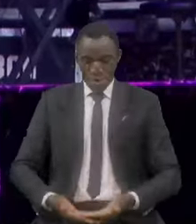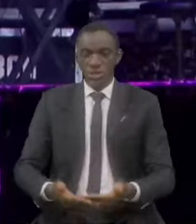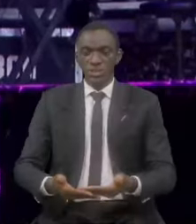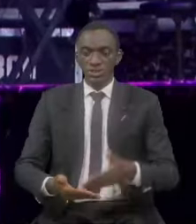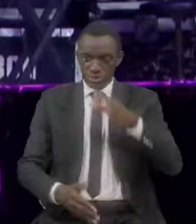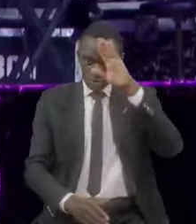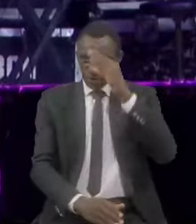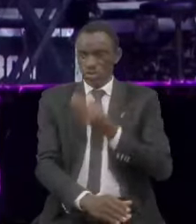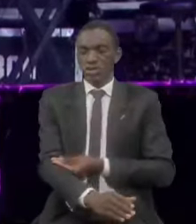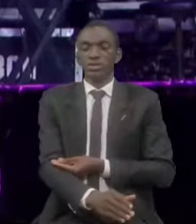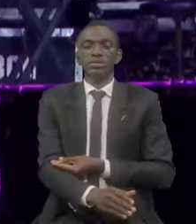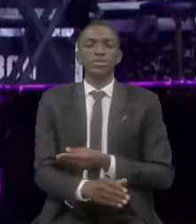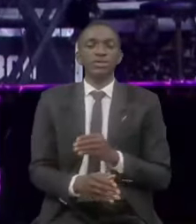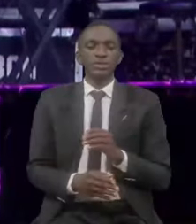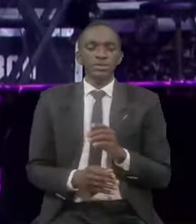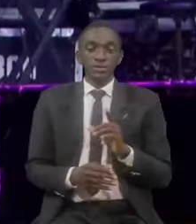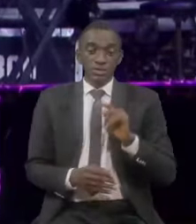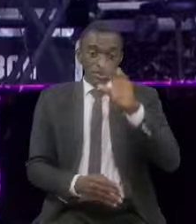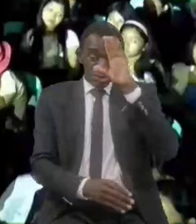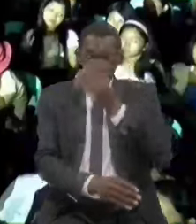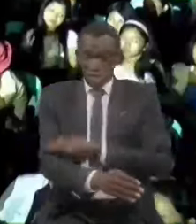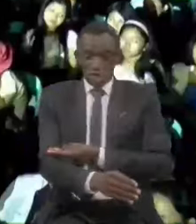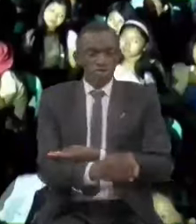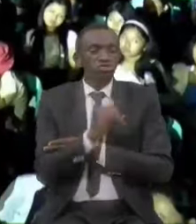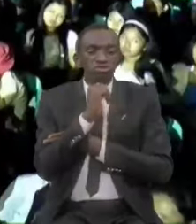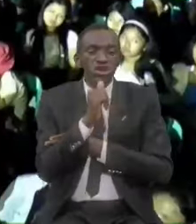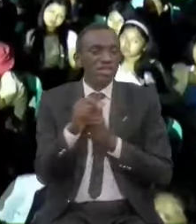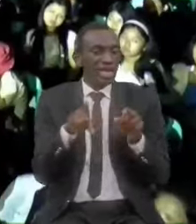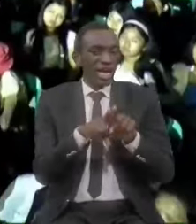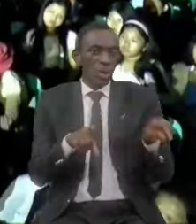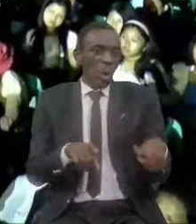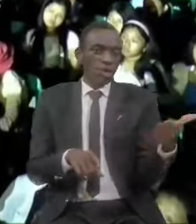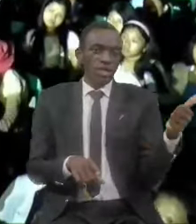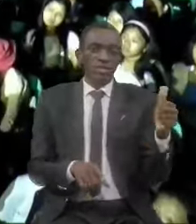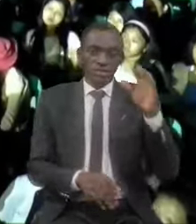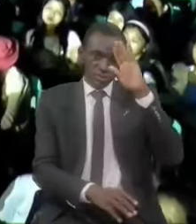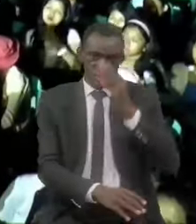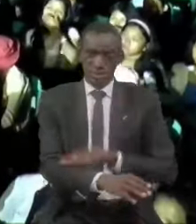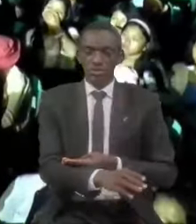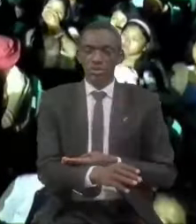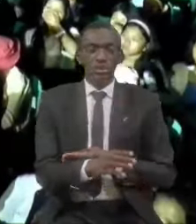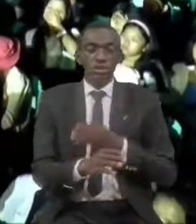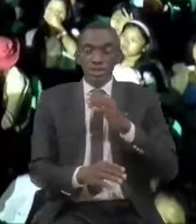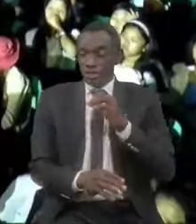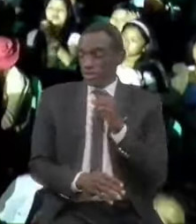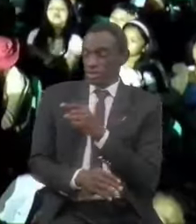un fils différent de tout autre fils. Un fils, pas à l'exemple